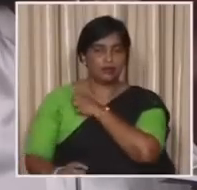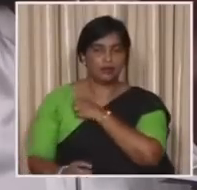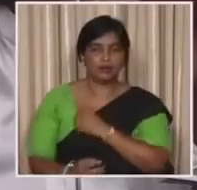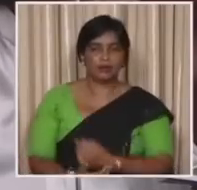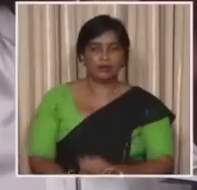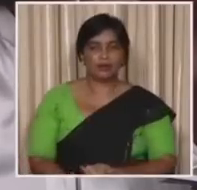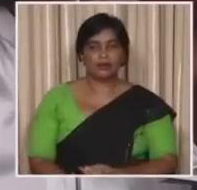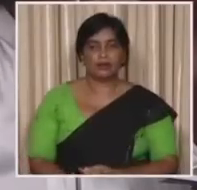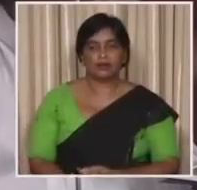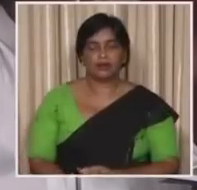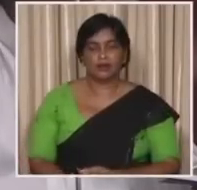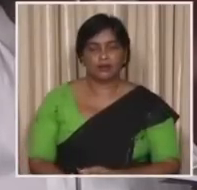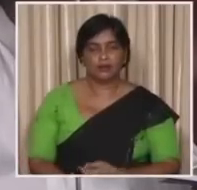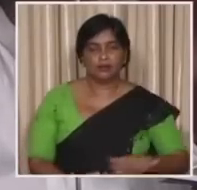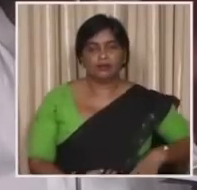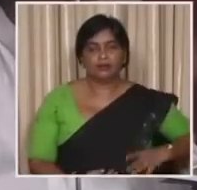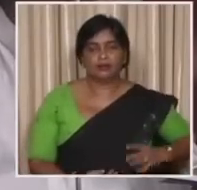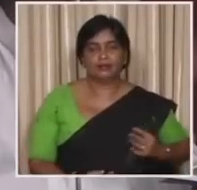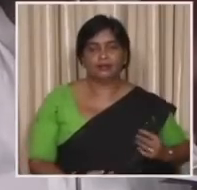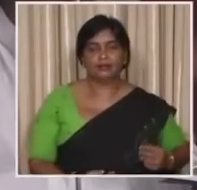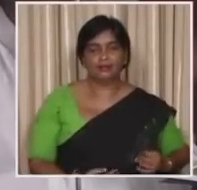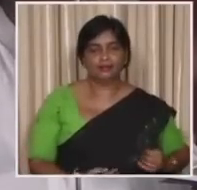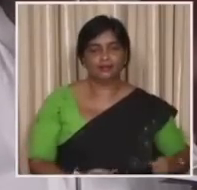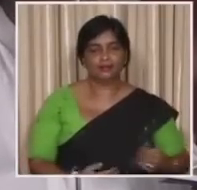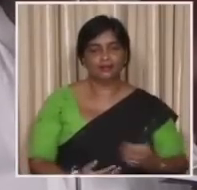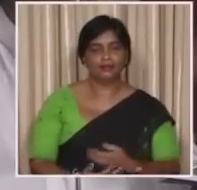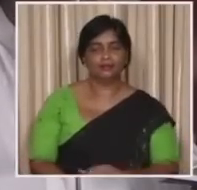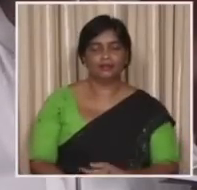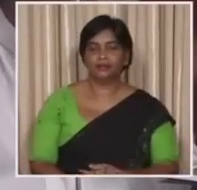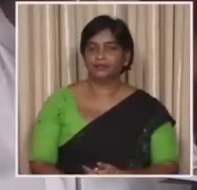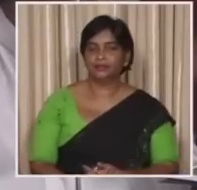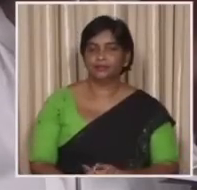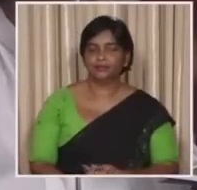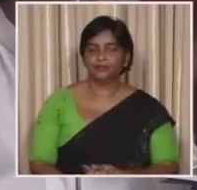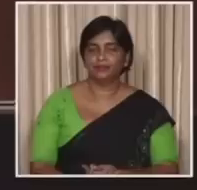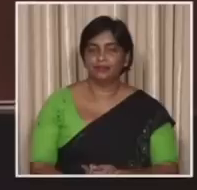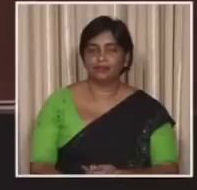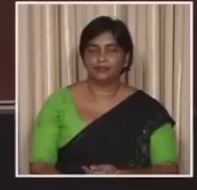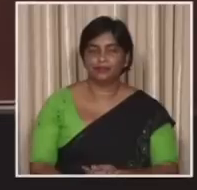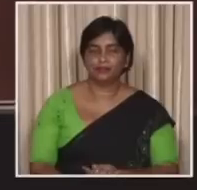ඒ සම්බන්ධයෙන් අපි කරුණු කරනා ඉරුවා නමුත් අපි